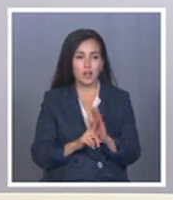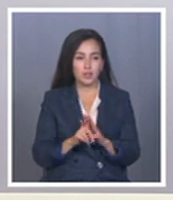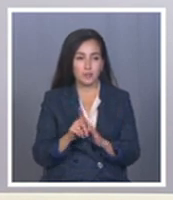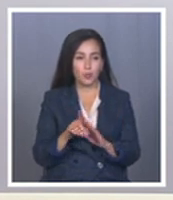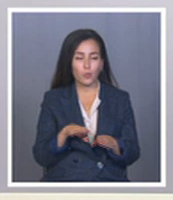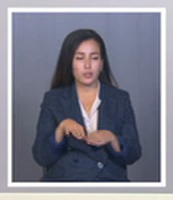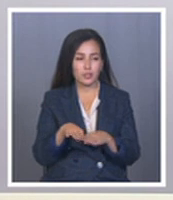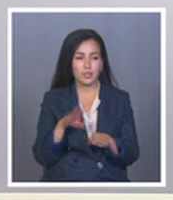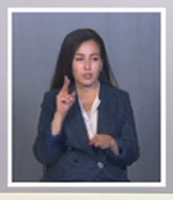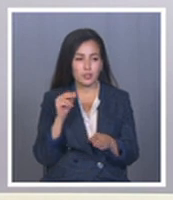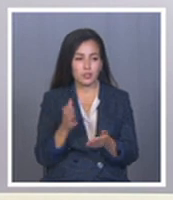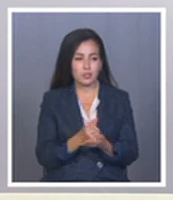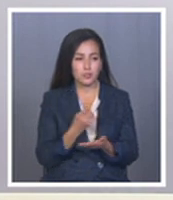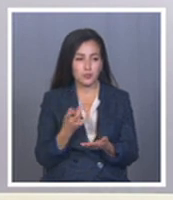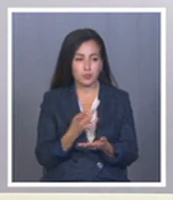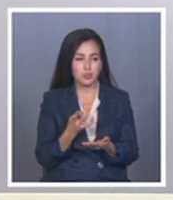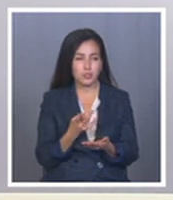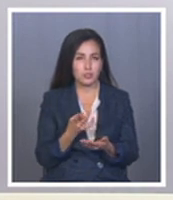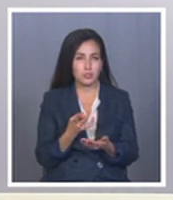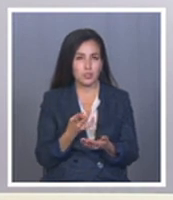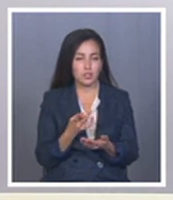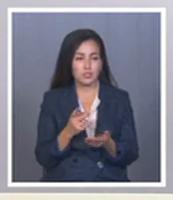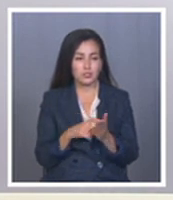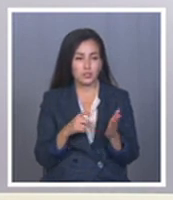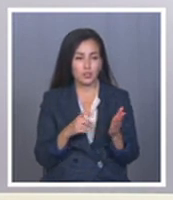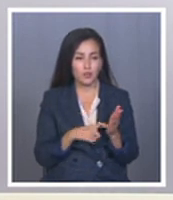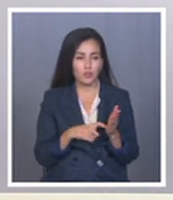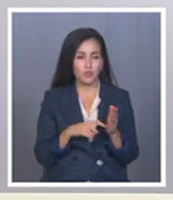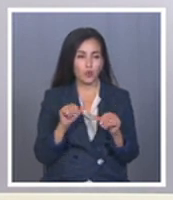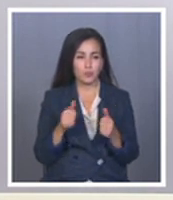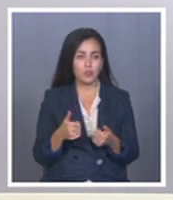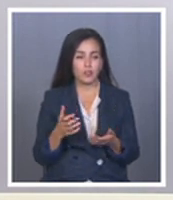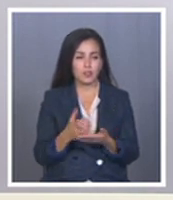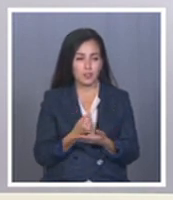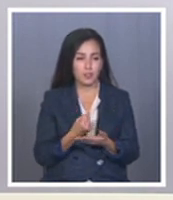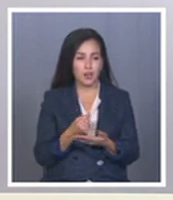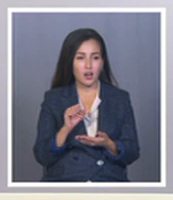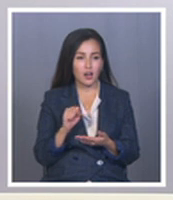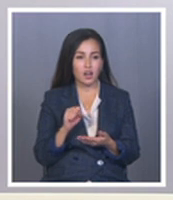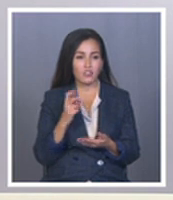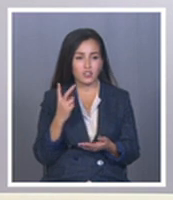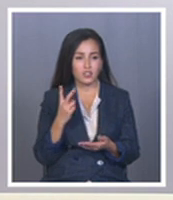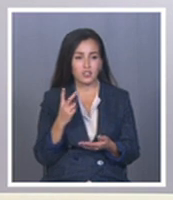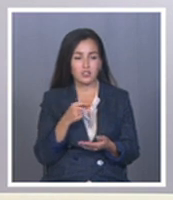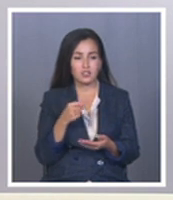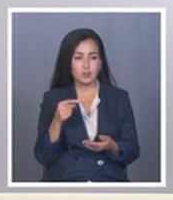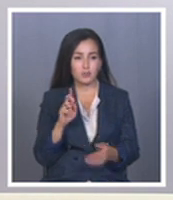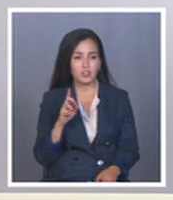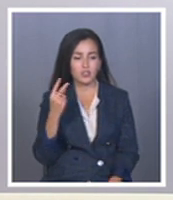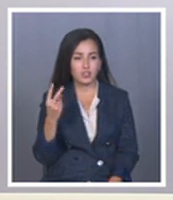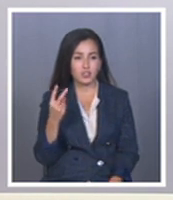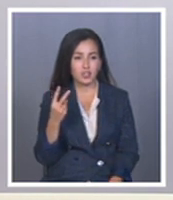ортақ бөлім. Қысқаша көбейту формуласын еске түсірейік. A квадрат азайтылған B квадрат, яғни квадраттардың